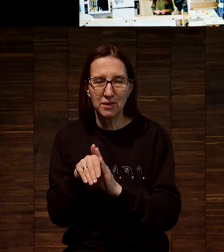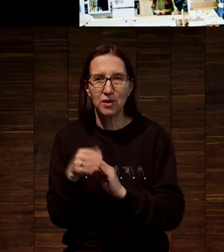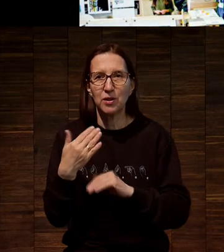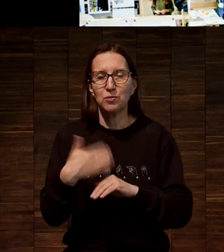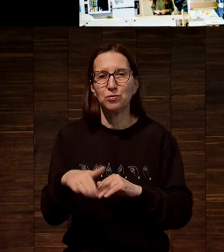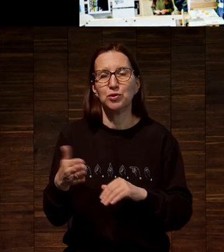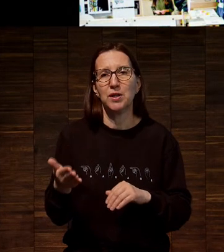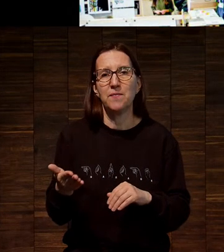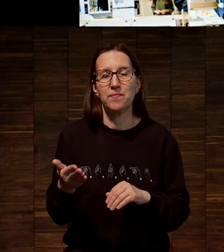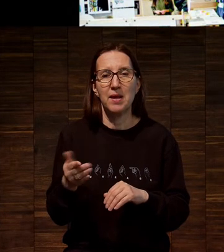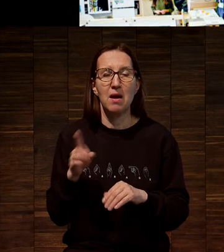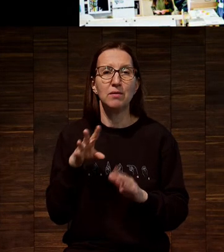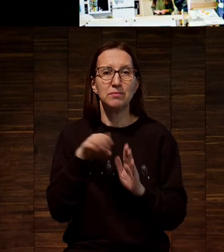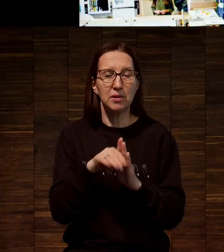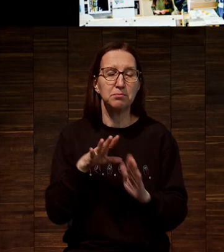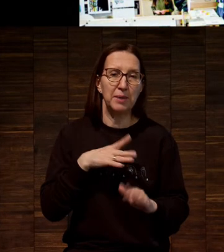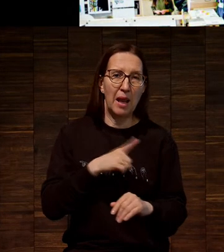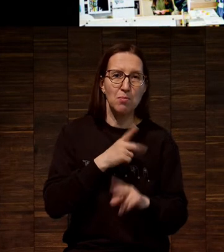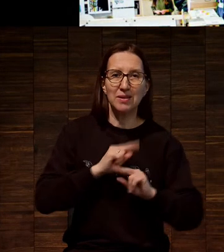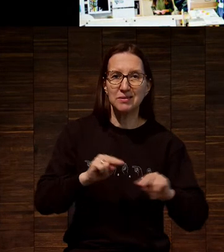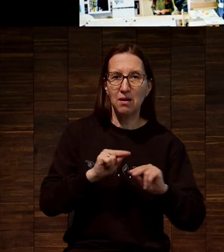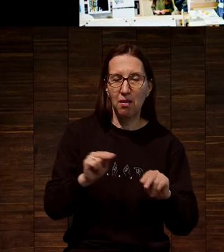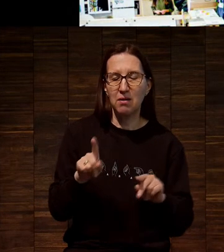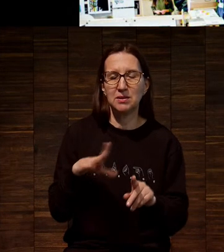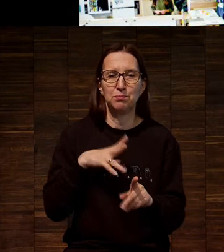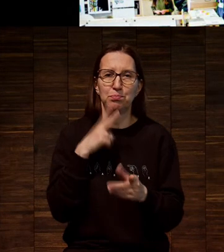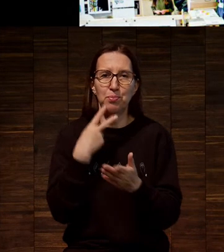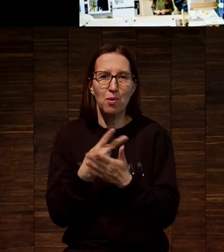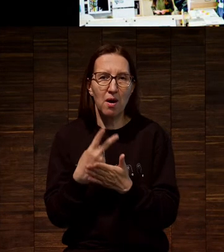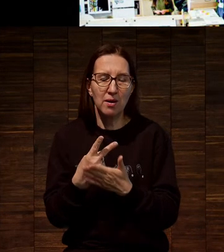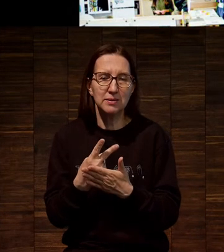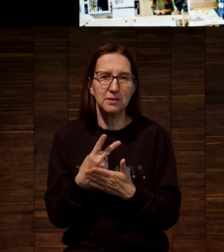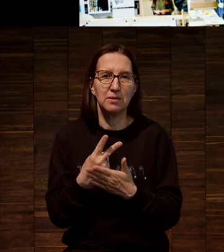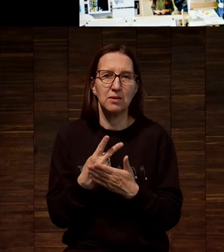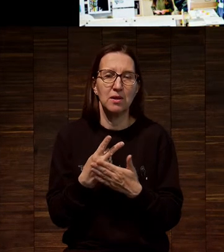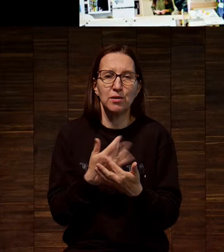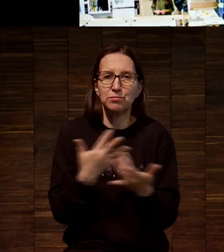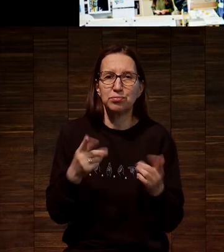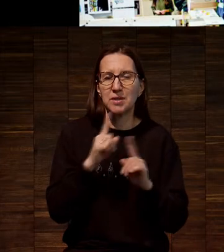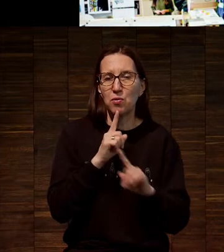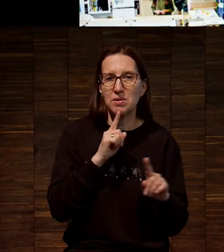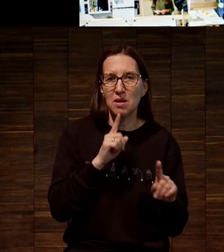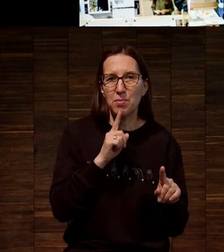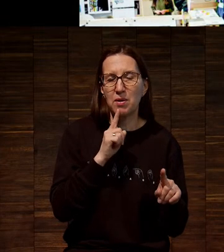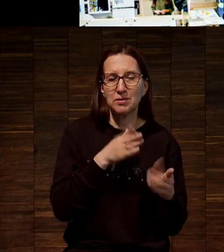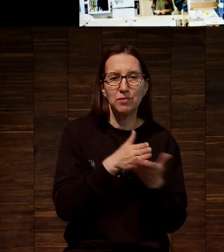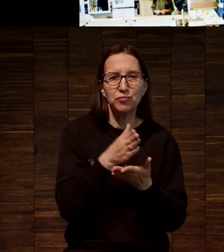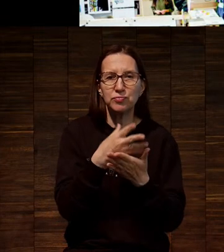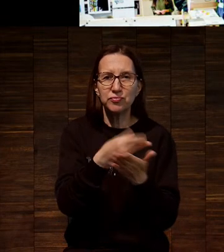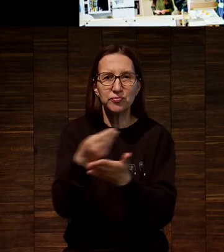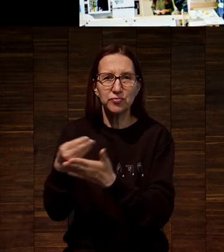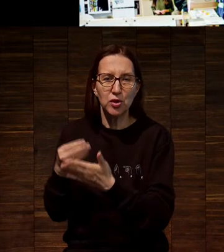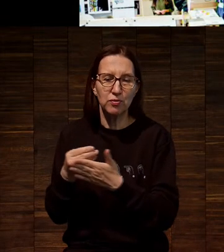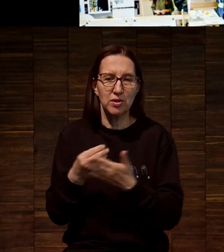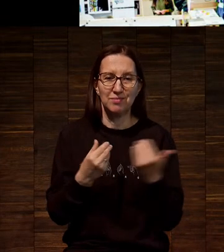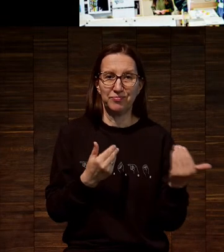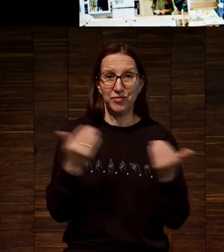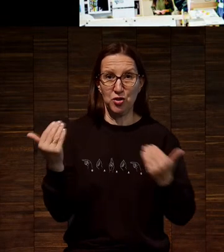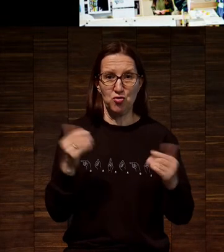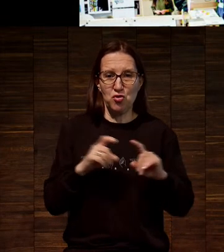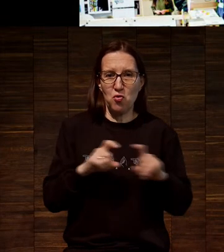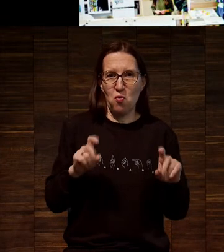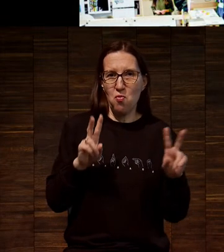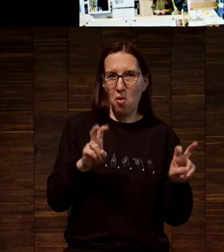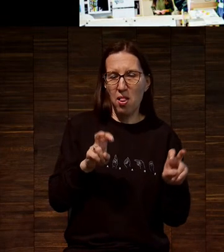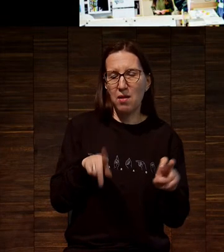процессу. Здесь были мастер-классы, показы, разнообразные школы устраивали